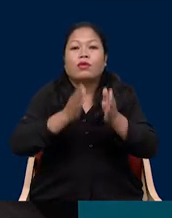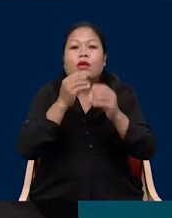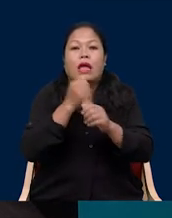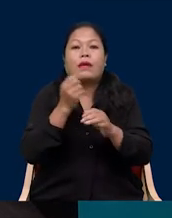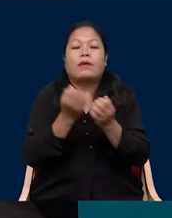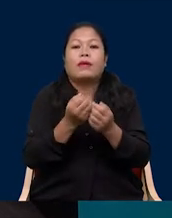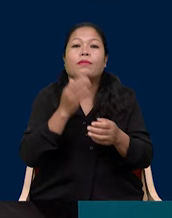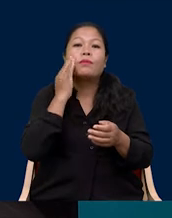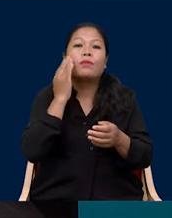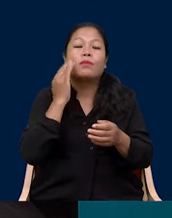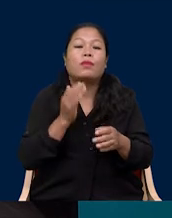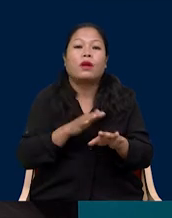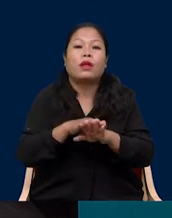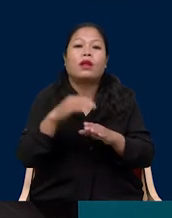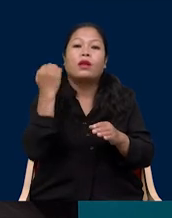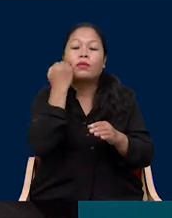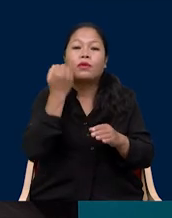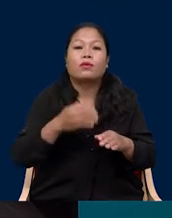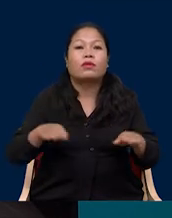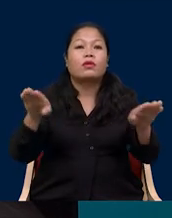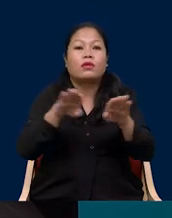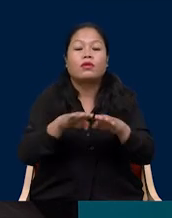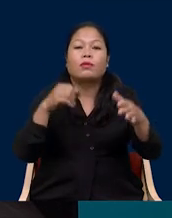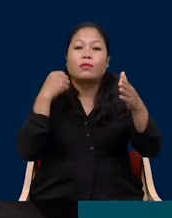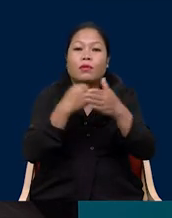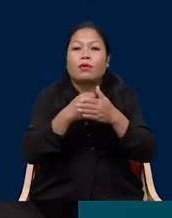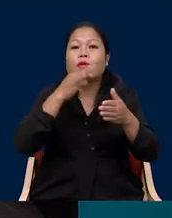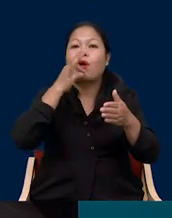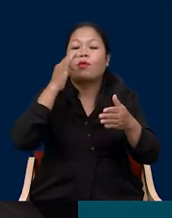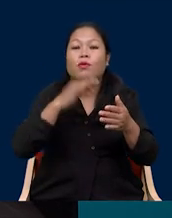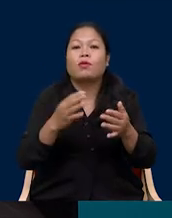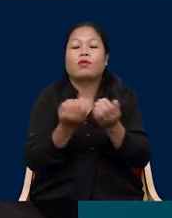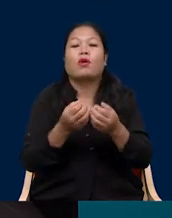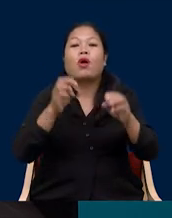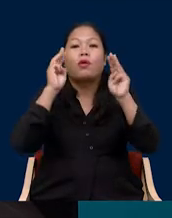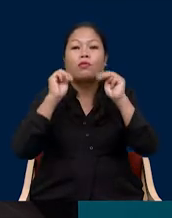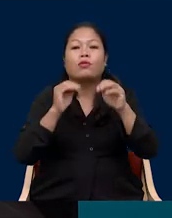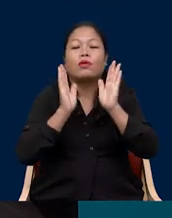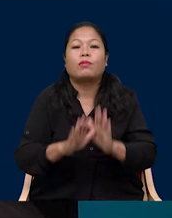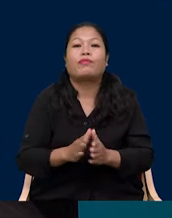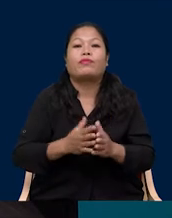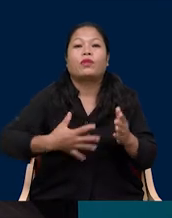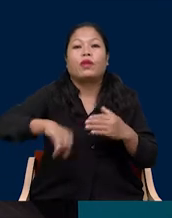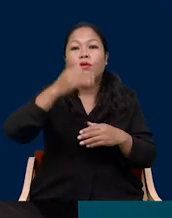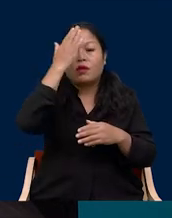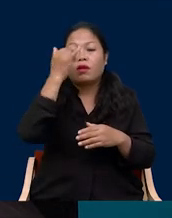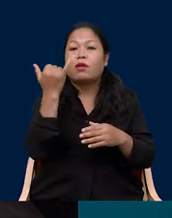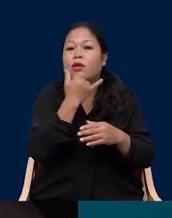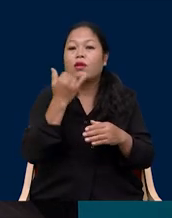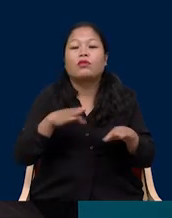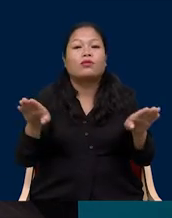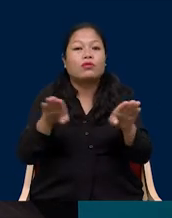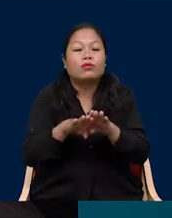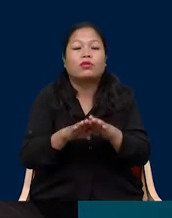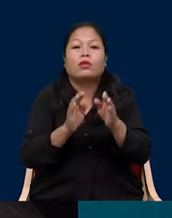किसिमको कदम चाल्ने क्षेत्रमा महिला र पुरुषको समान पहुँचको सुनिश्चितता गर्नु महत्त्वपूर्ण छ। हामी